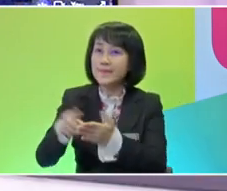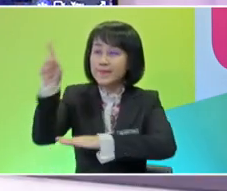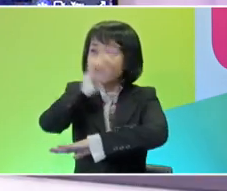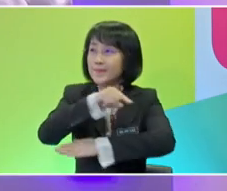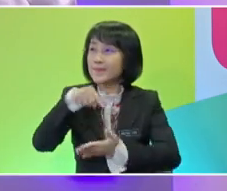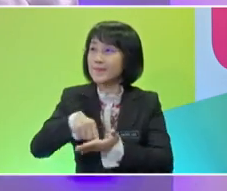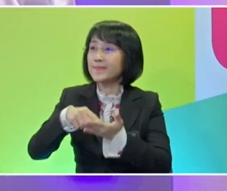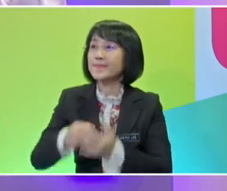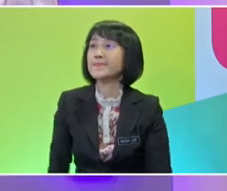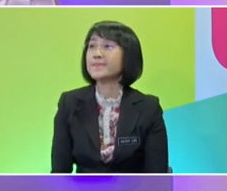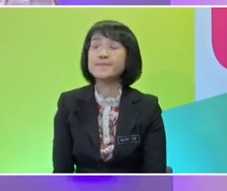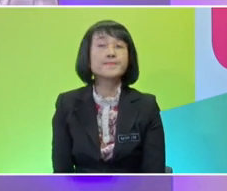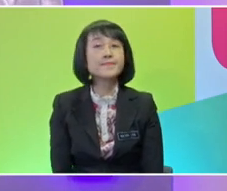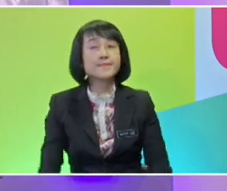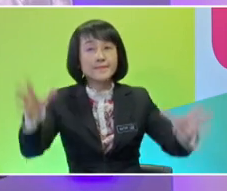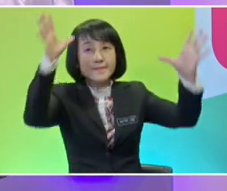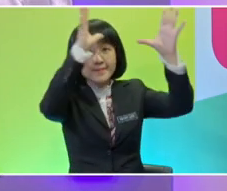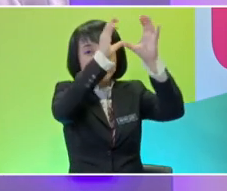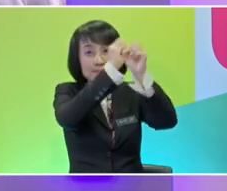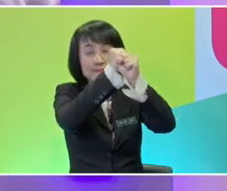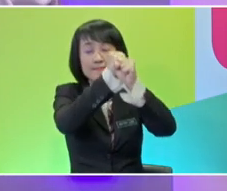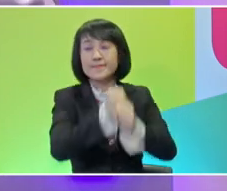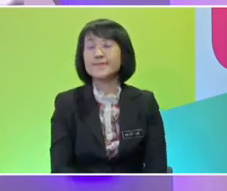kesimpulan Ya baik kesimpulan